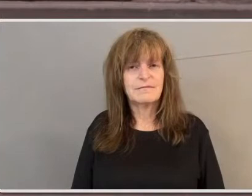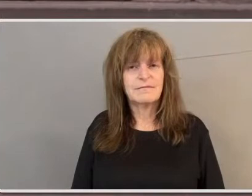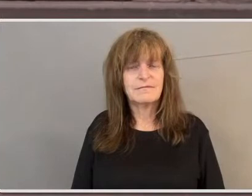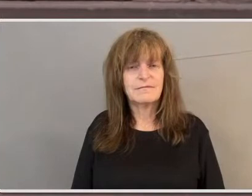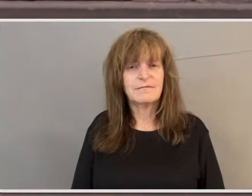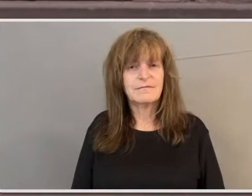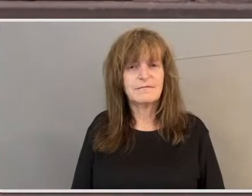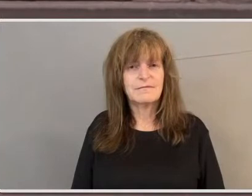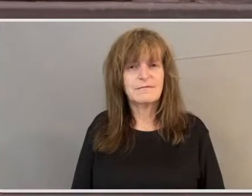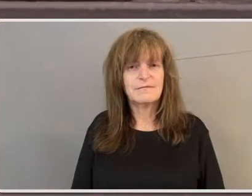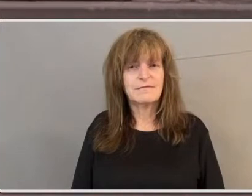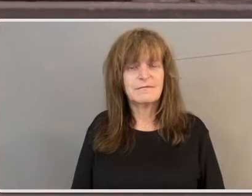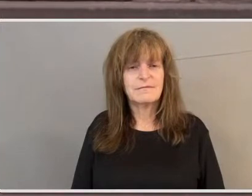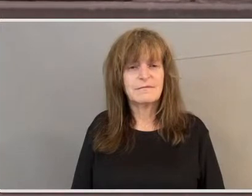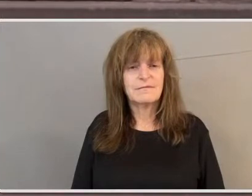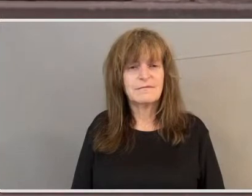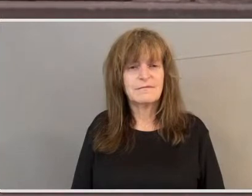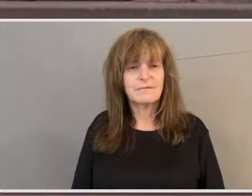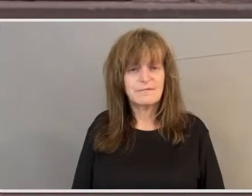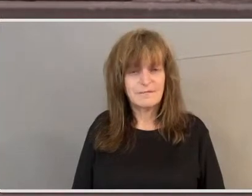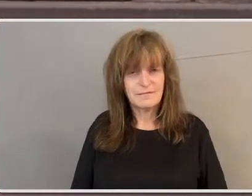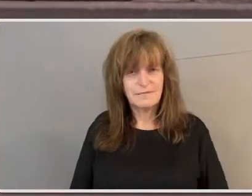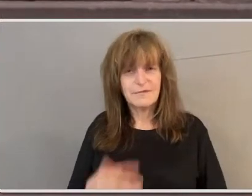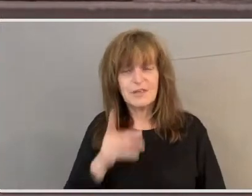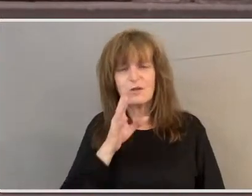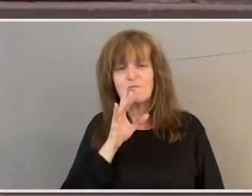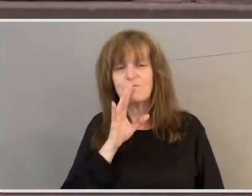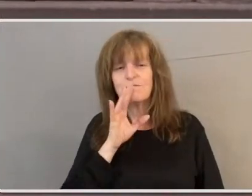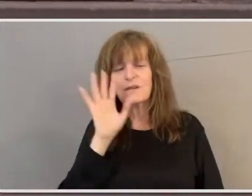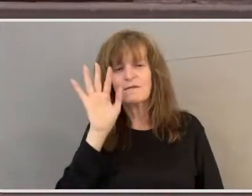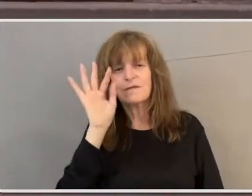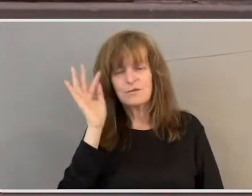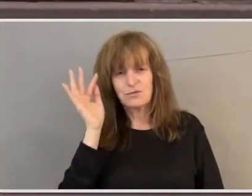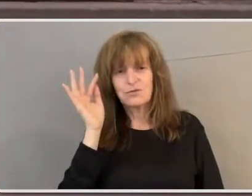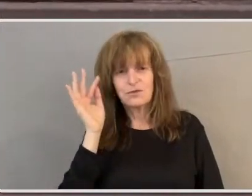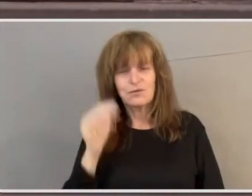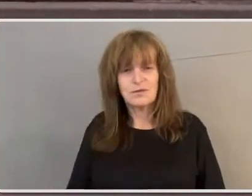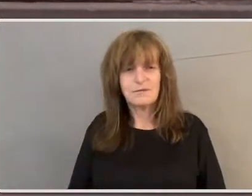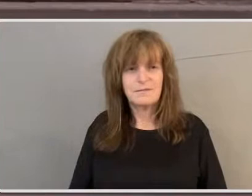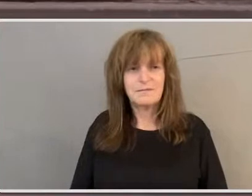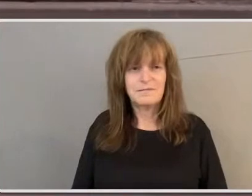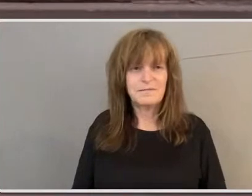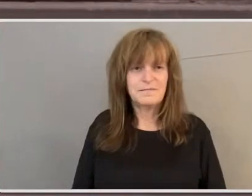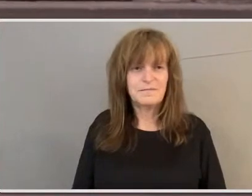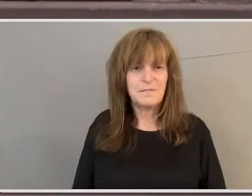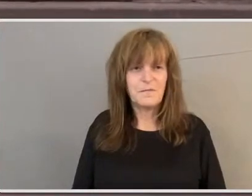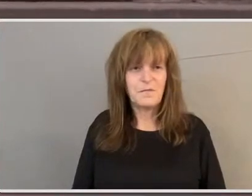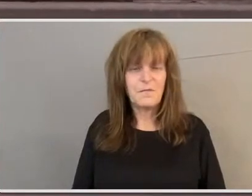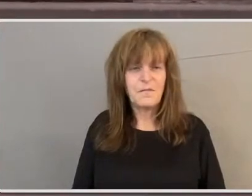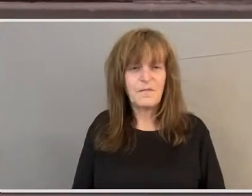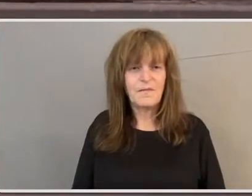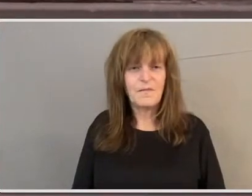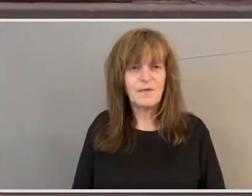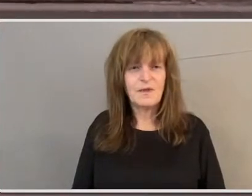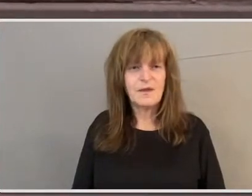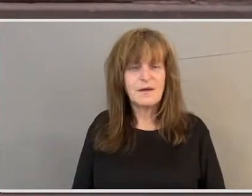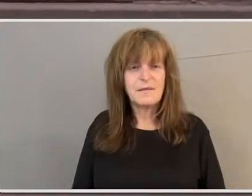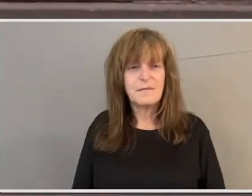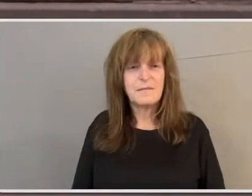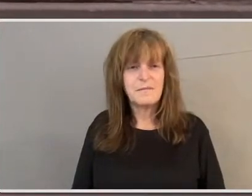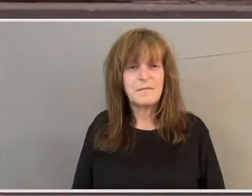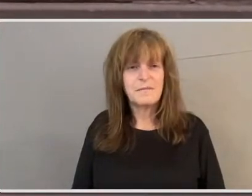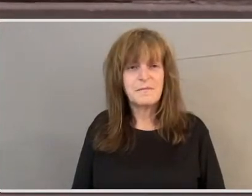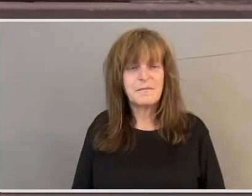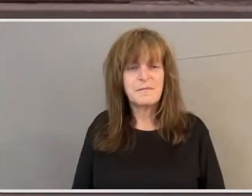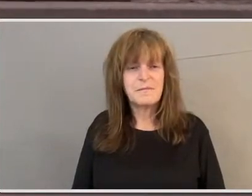Je, Caroline Anne Mulroney, jure d'utiliser fidèlement et consciencieusement les pouvoirs et la confiance qui me